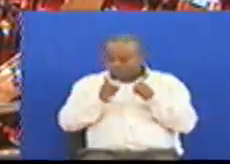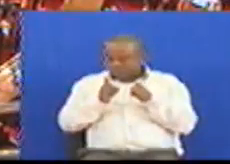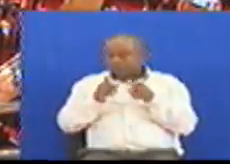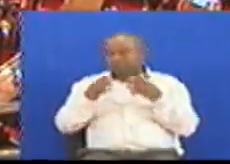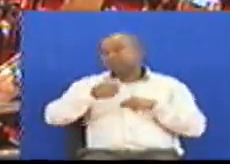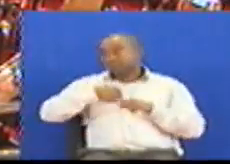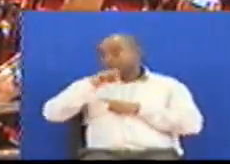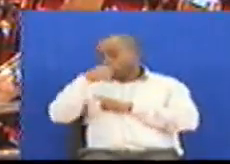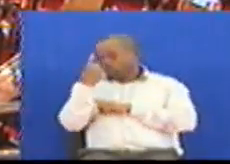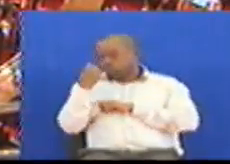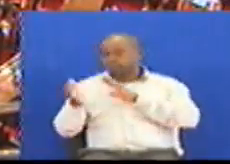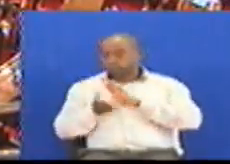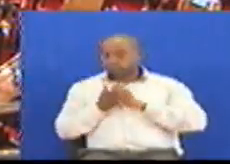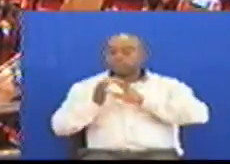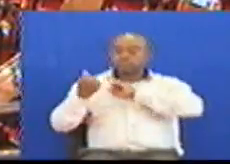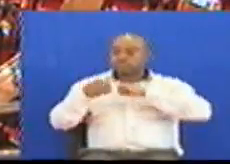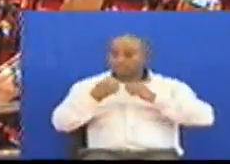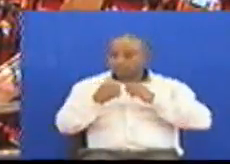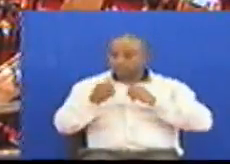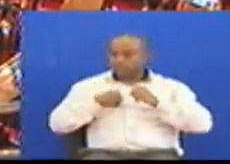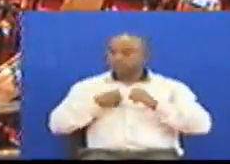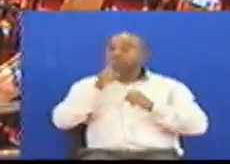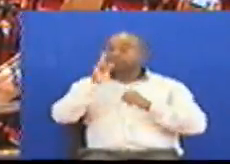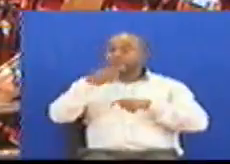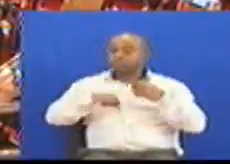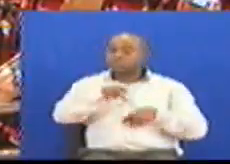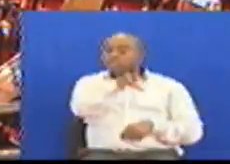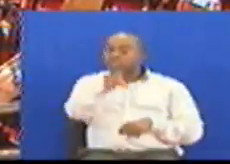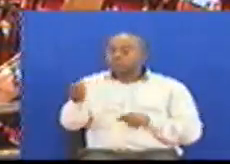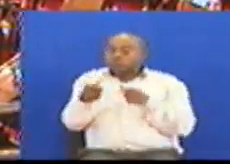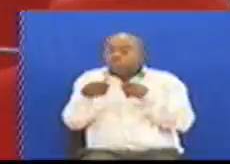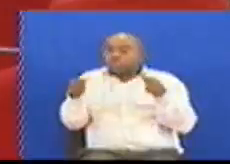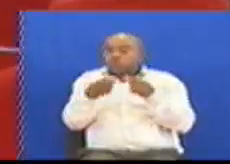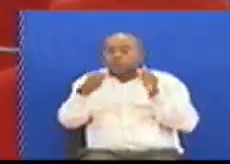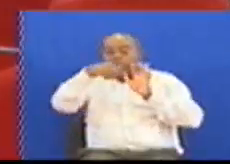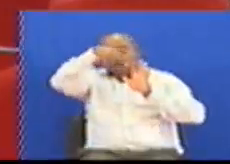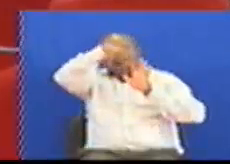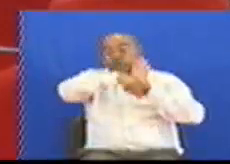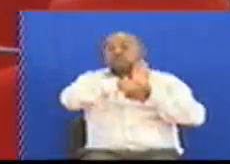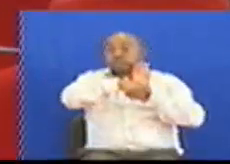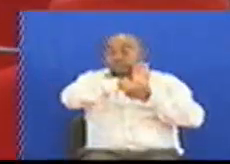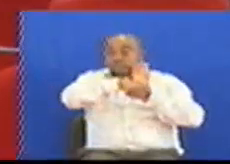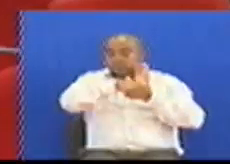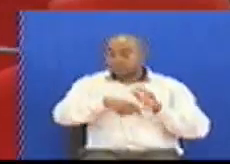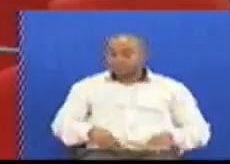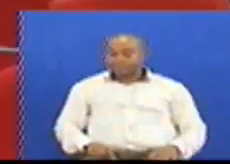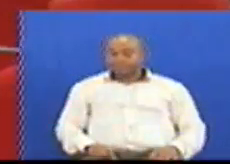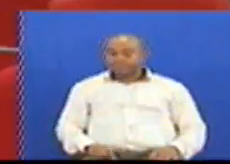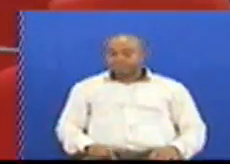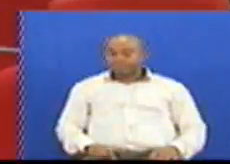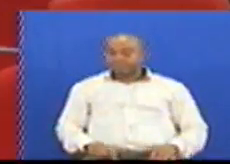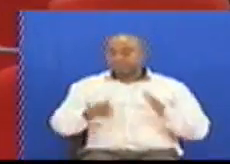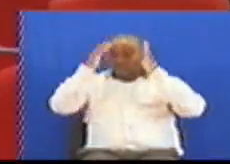changamoto ambazo ninazo ndani ya jimbo la Kigoma Kusini. Mheshimiwa mwenyekiti, nimuombe